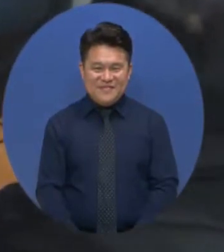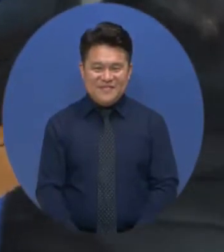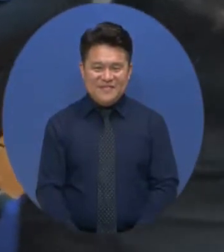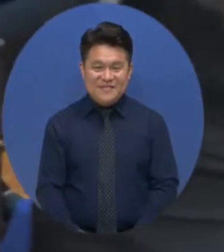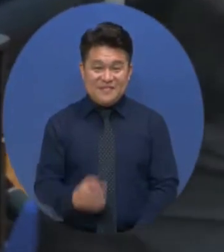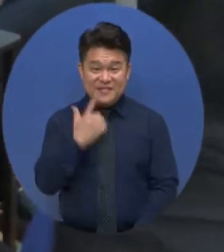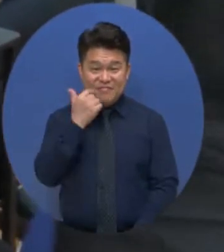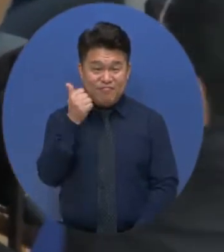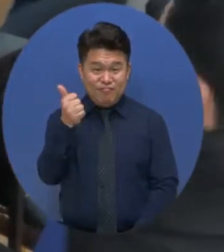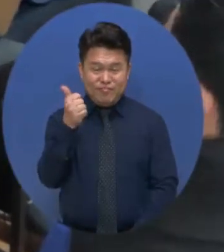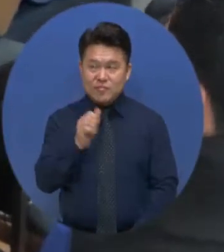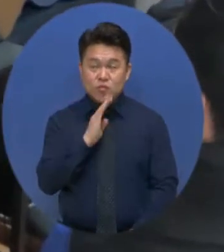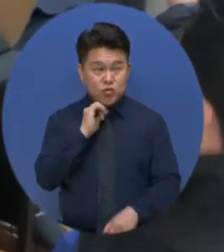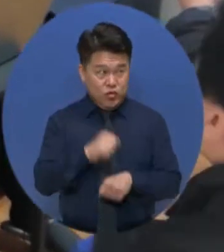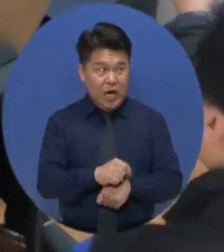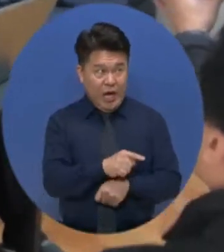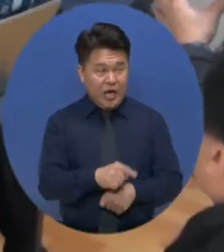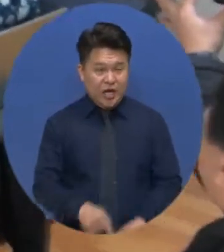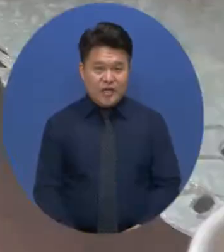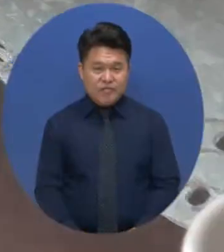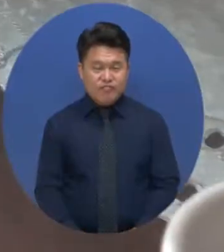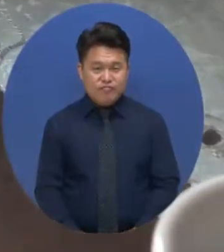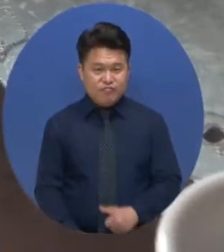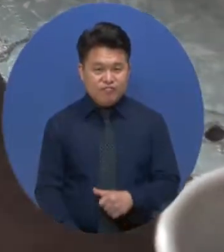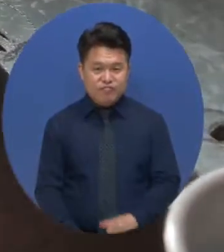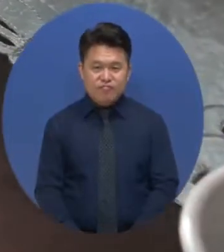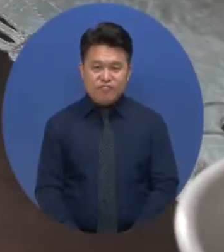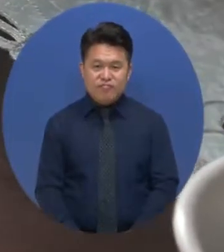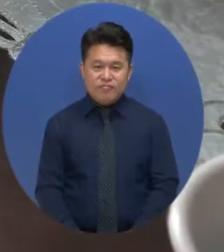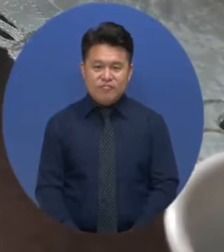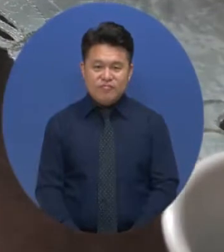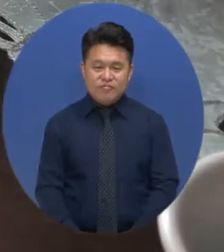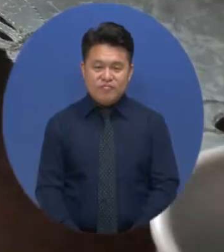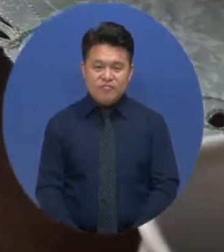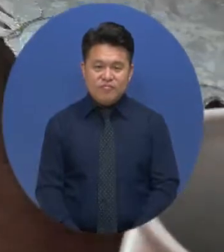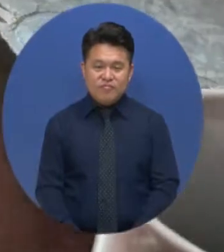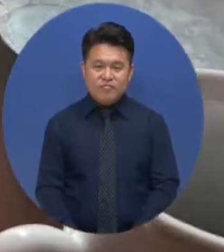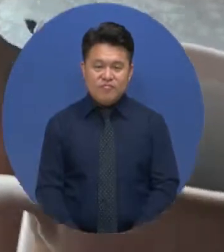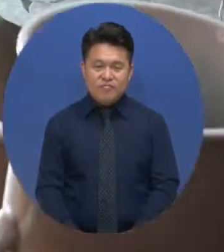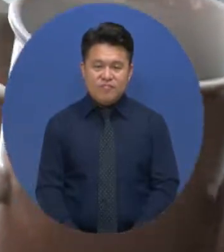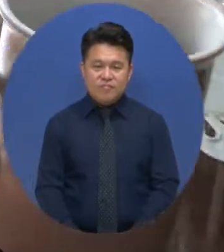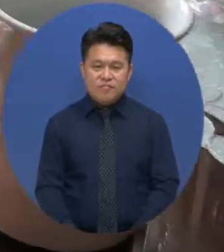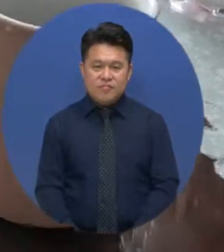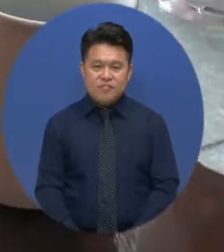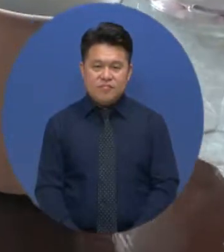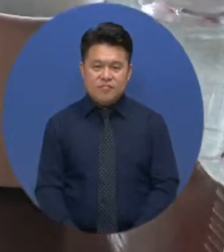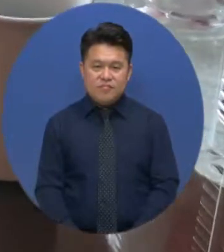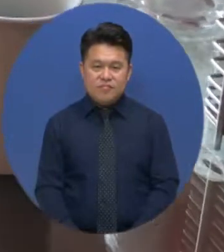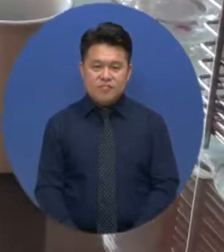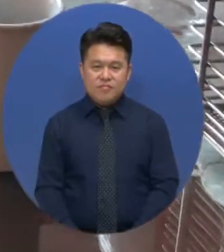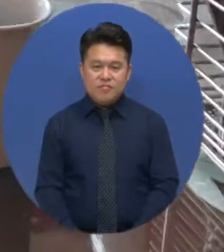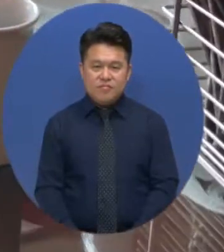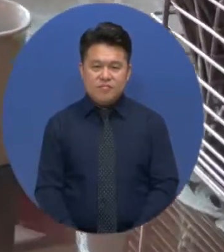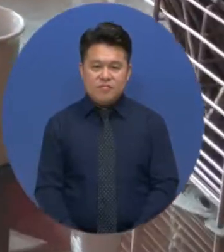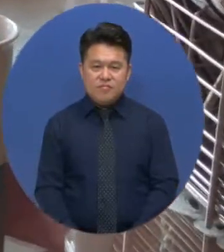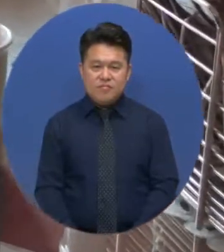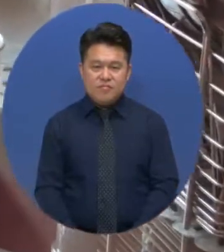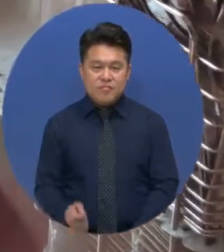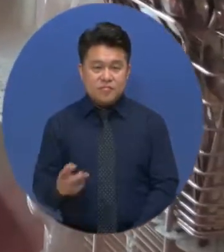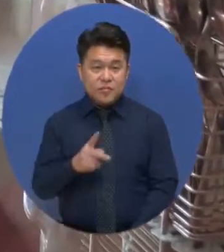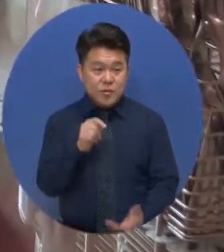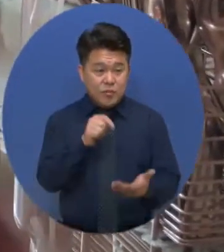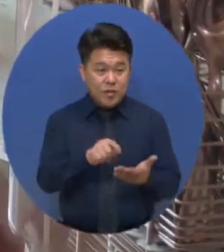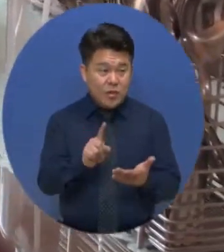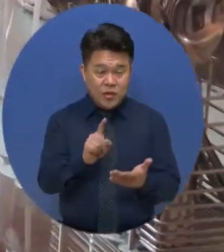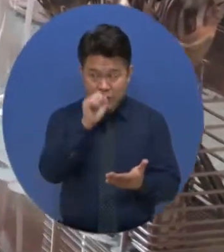우리 아빠 좀 잘하고 있는 것 같아요. 2400. 우와. 여기 한 명이랑. 제가 한 명 더 늘었네요. 이거 뭐야?